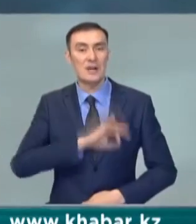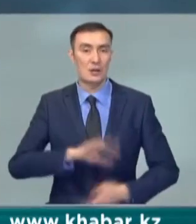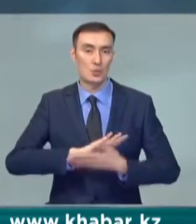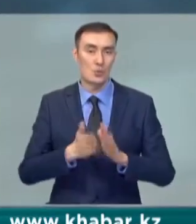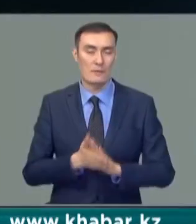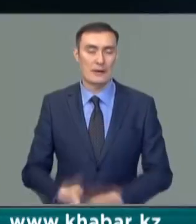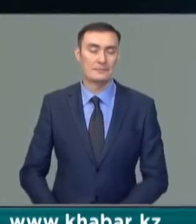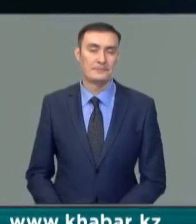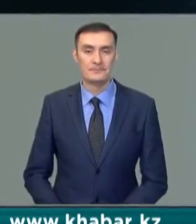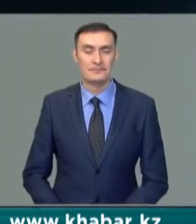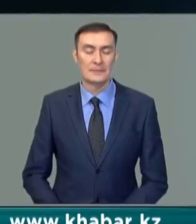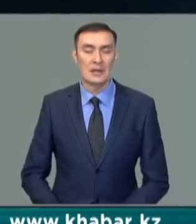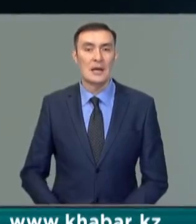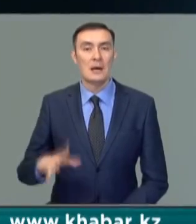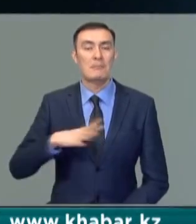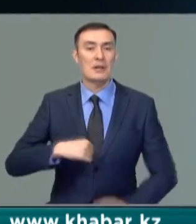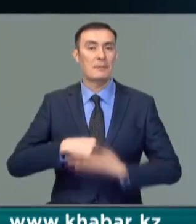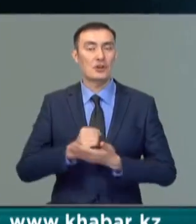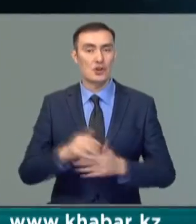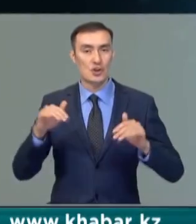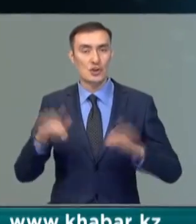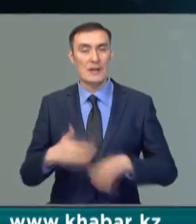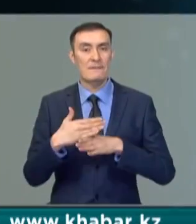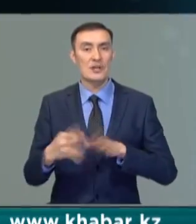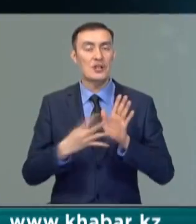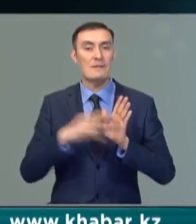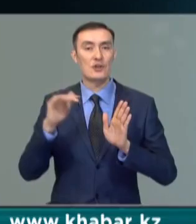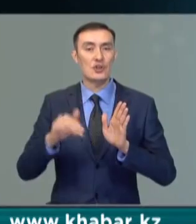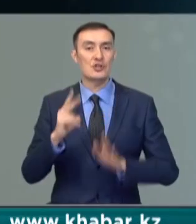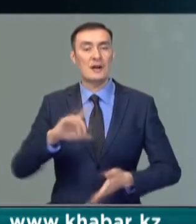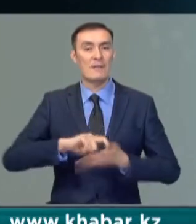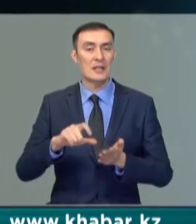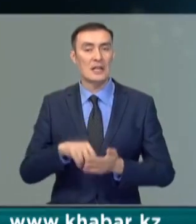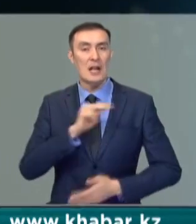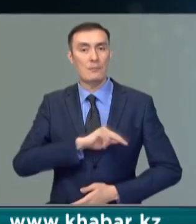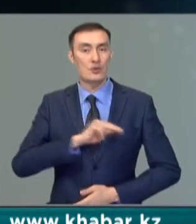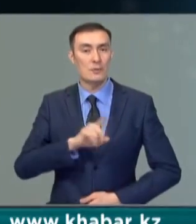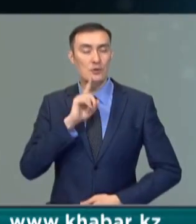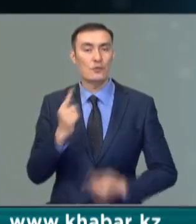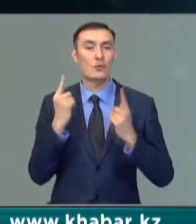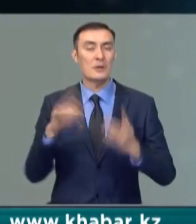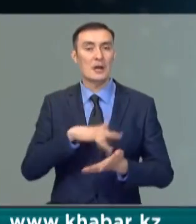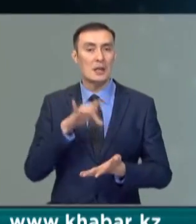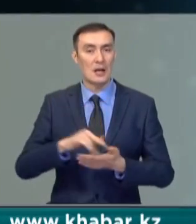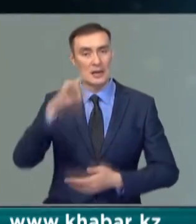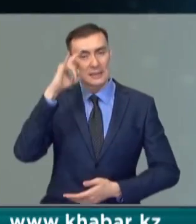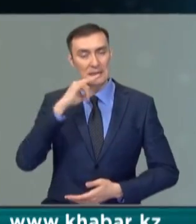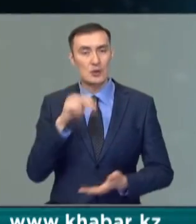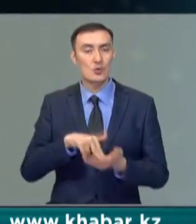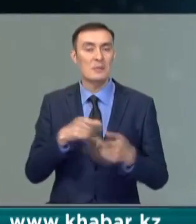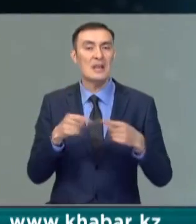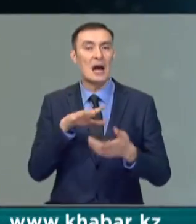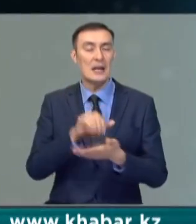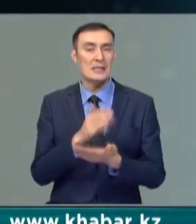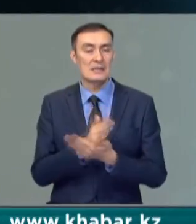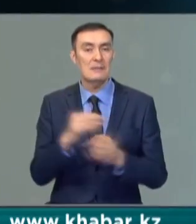условиях. Было принято решение выделить 9 тысяч квартир для работающей молодежи в крупных городах страны. Стоимость аренды